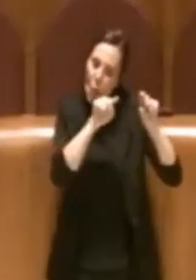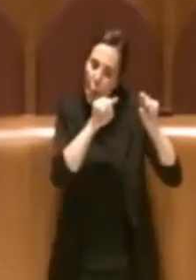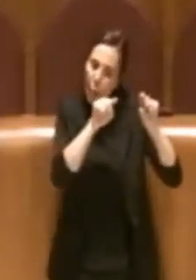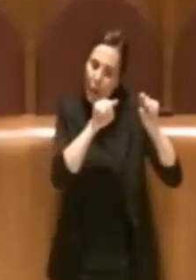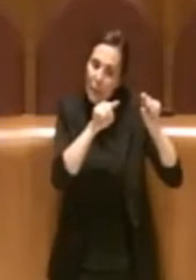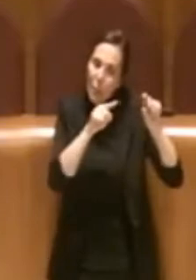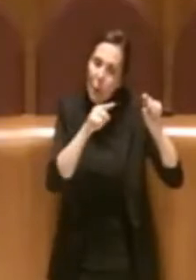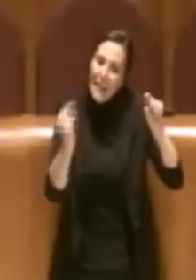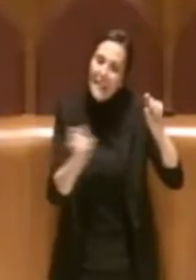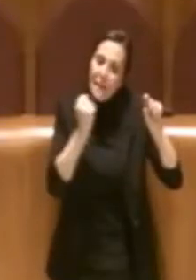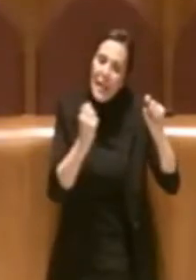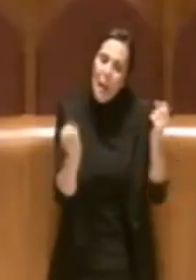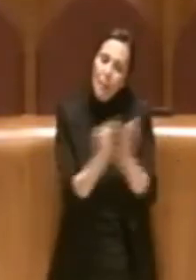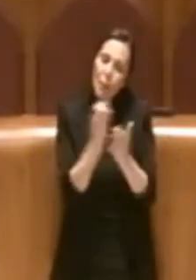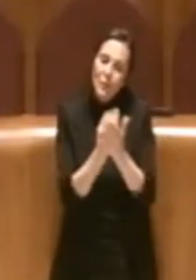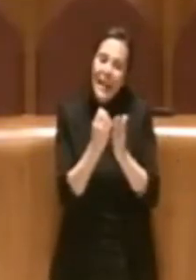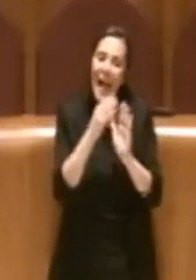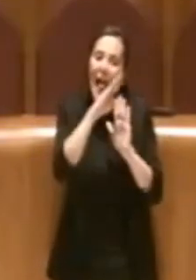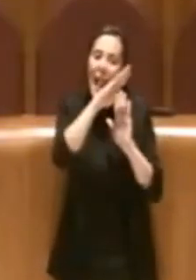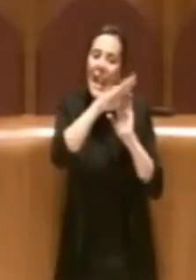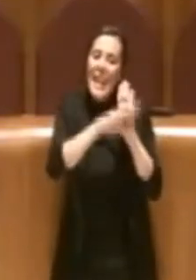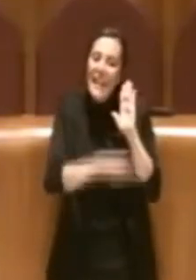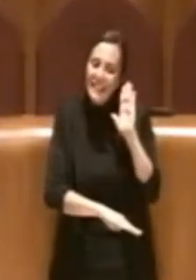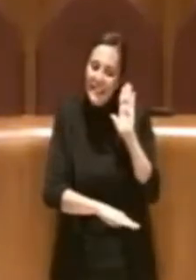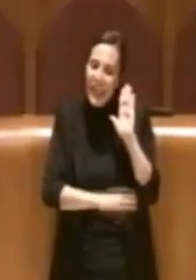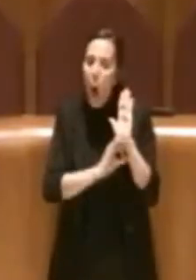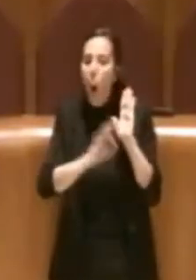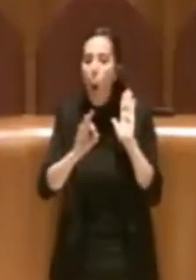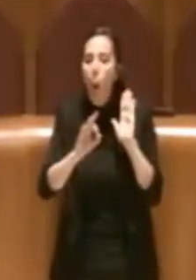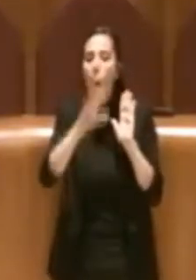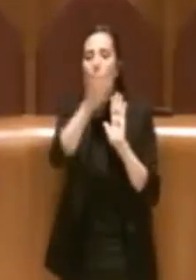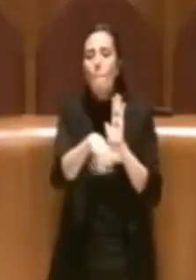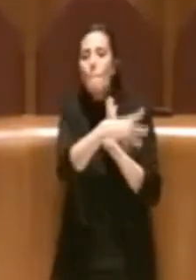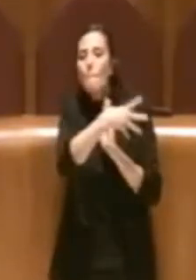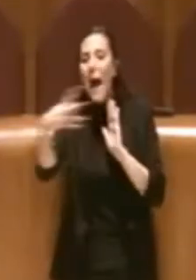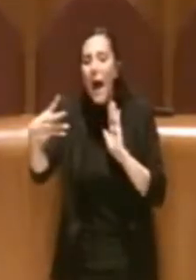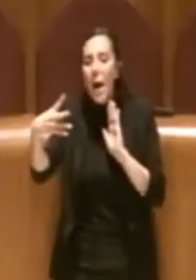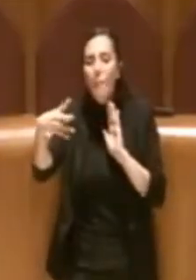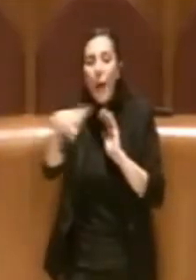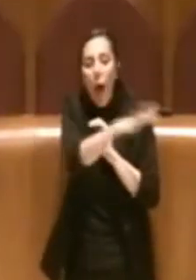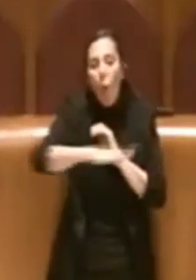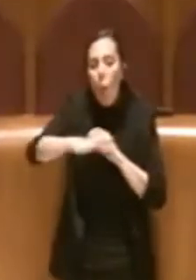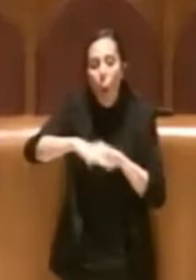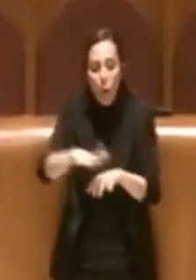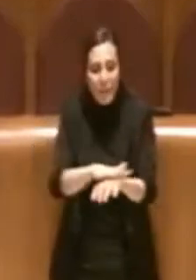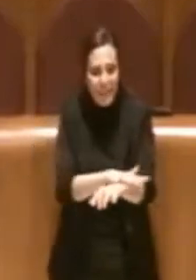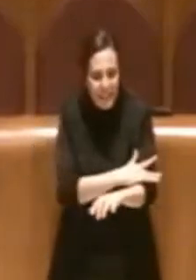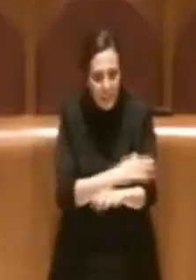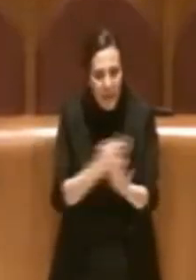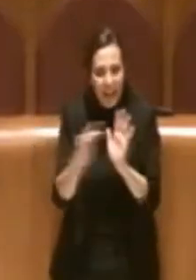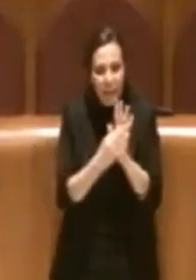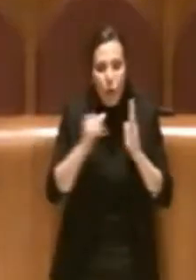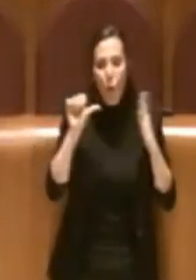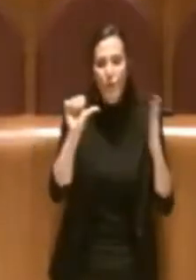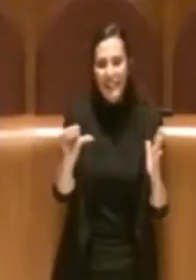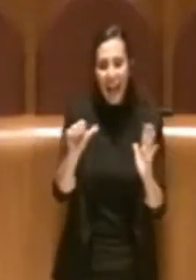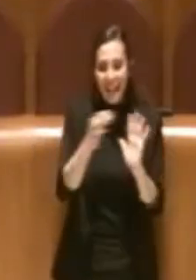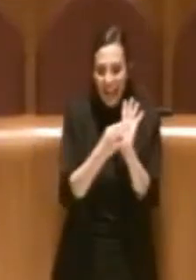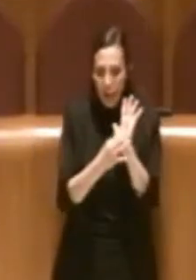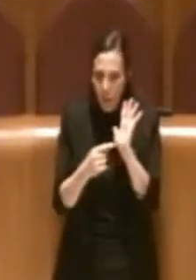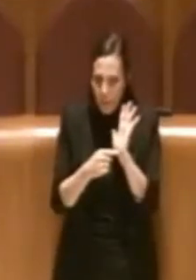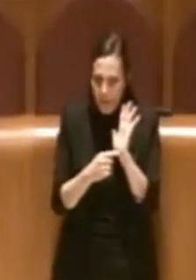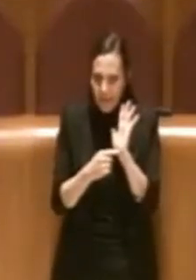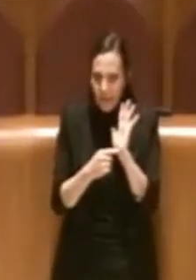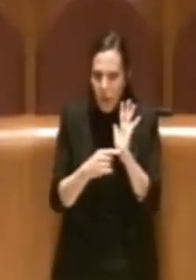attività produttive la lista e o la mappa dei luoghi sensibili identificati dall'articolo 6 del regolamento e